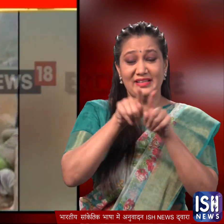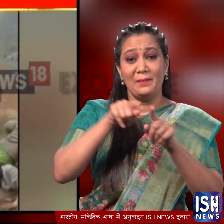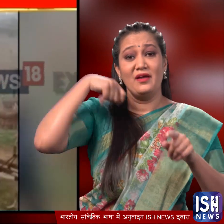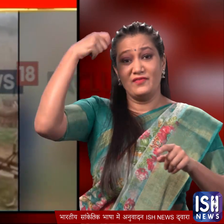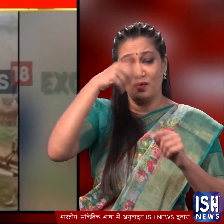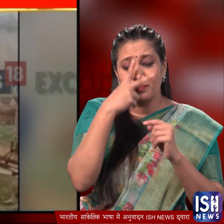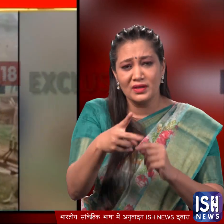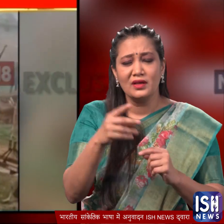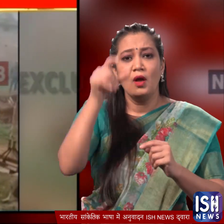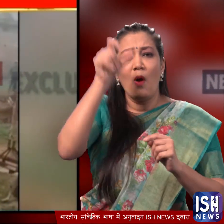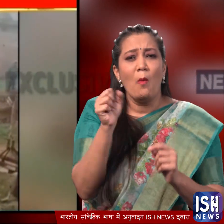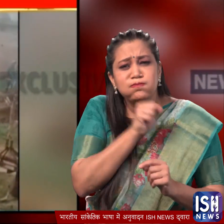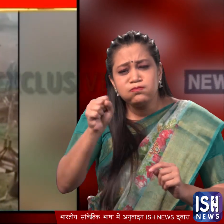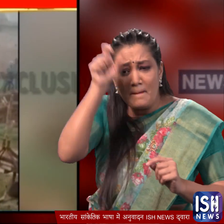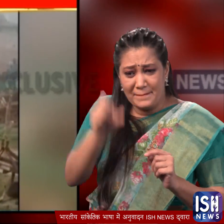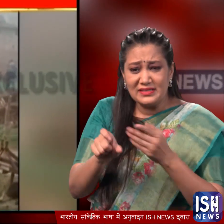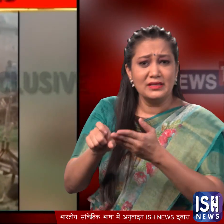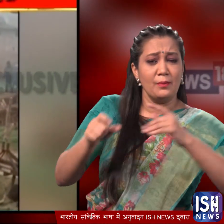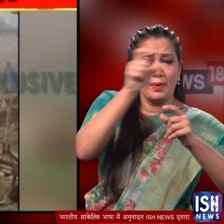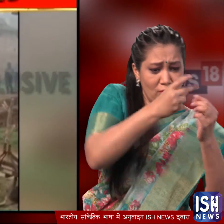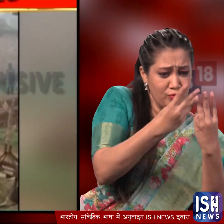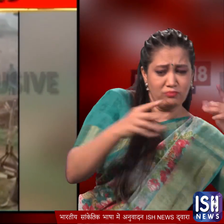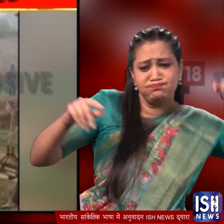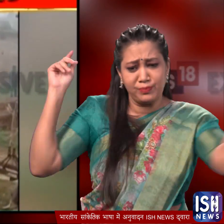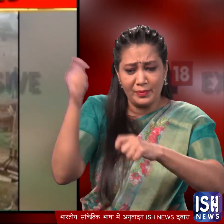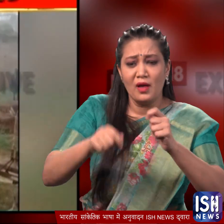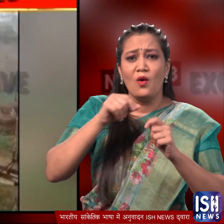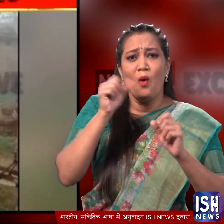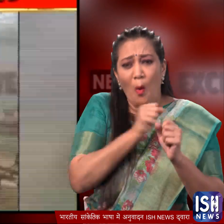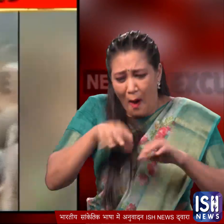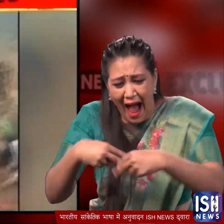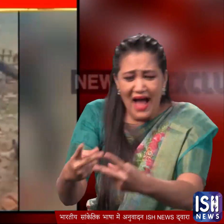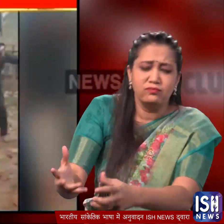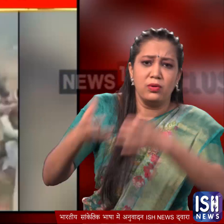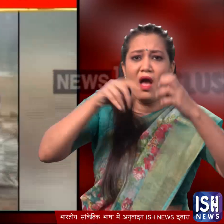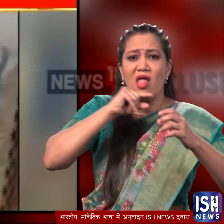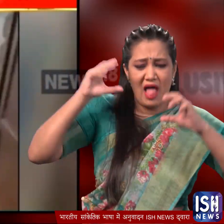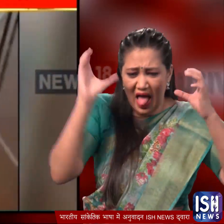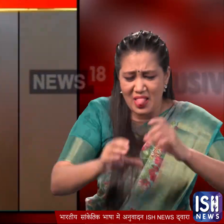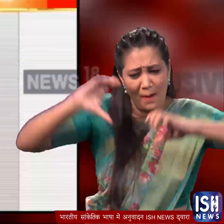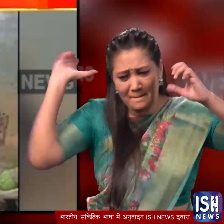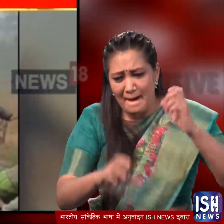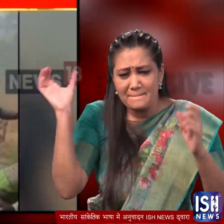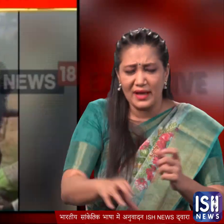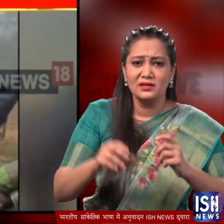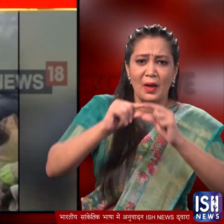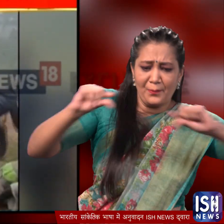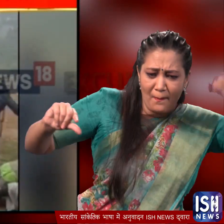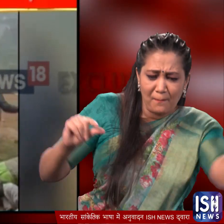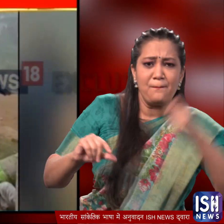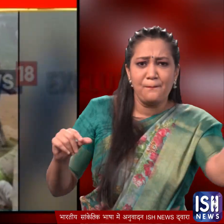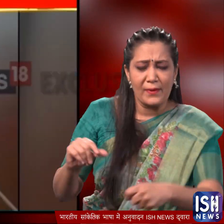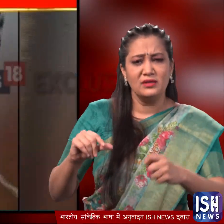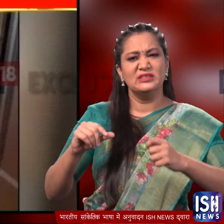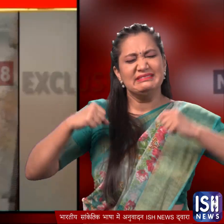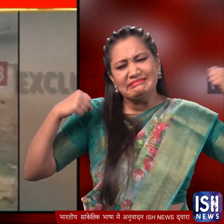वीडियो सामने आया उसमें कुछ लोग एक बुजुर्ग को पीटते दिखाई दिए। एक ने जमीन पर गिरे बुजुर्ग को 2 बार ईंटें फेंक कर मारी, तो दूसरा उन्हें डंडे